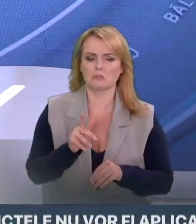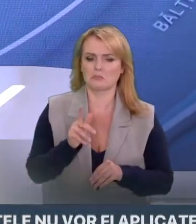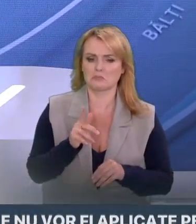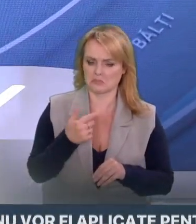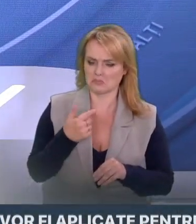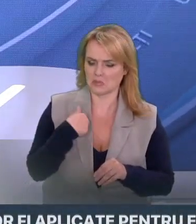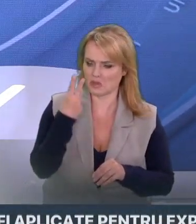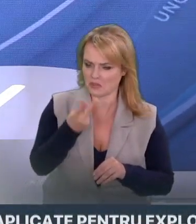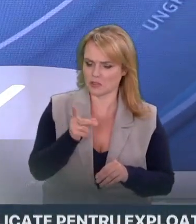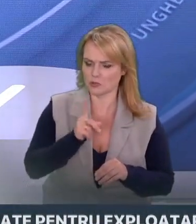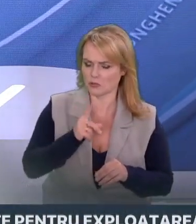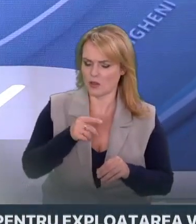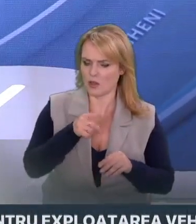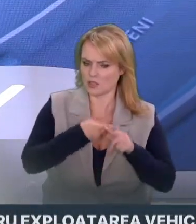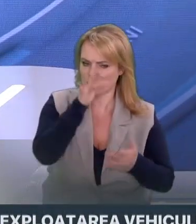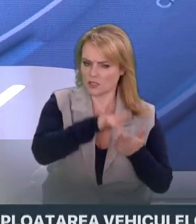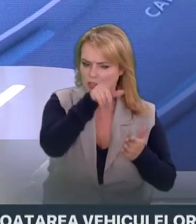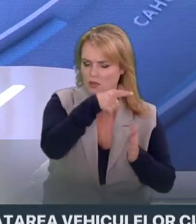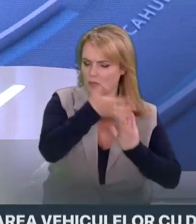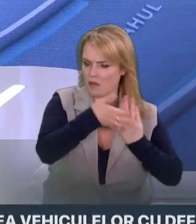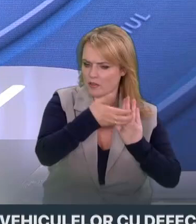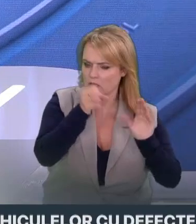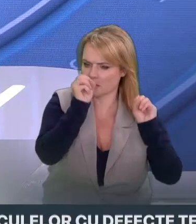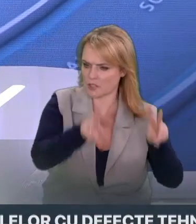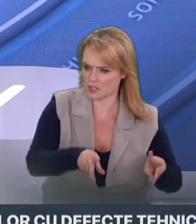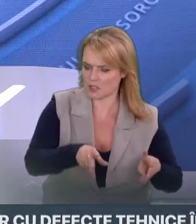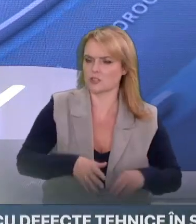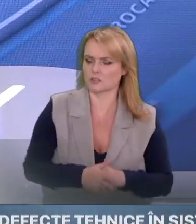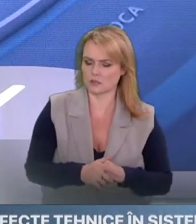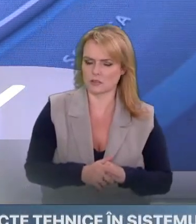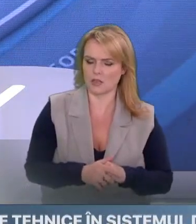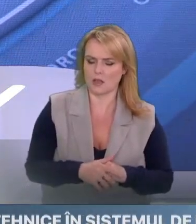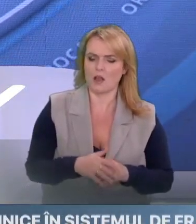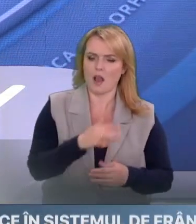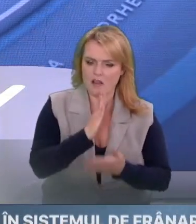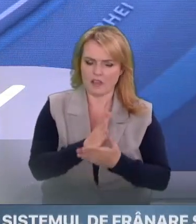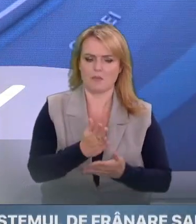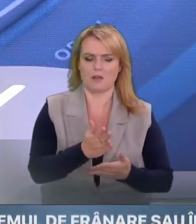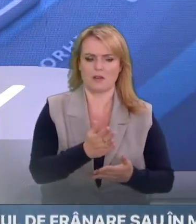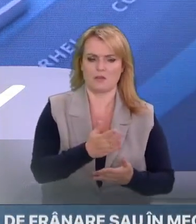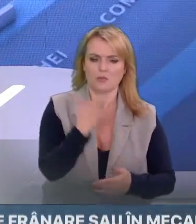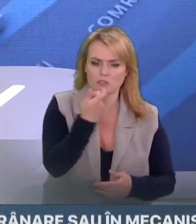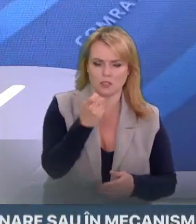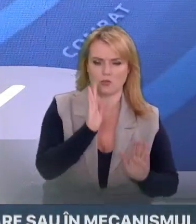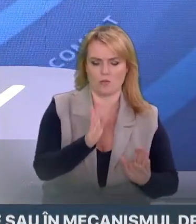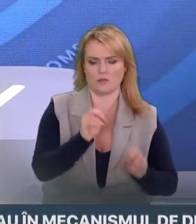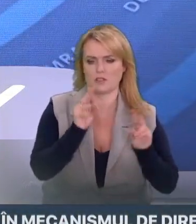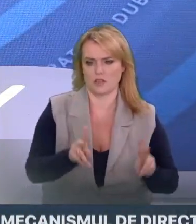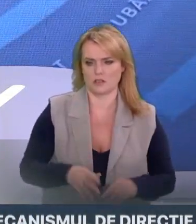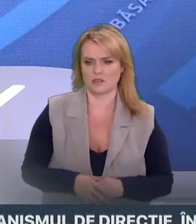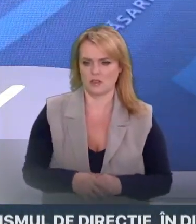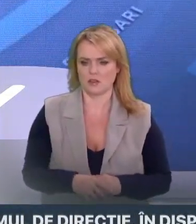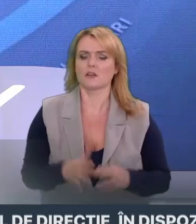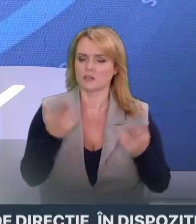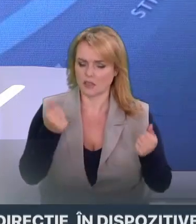domeniul securității cibernetice, pentru că am văzut din reportajul realizat de colegii mei că avem unele lacune în acest domeniu. Avem